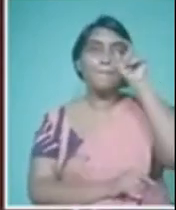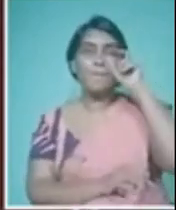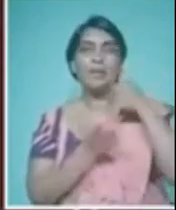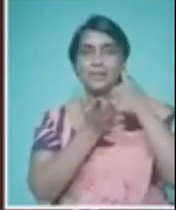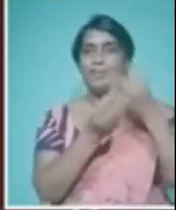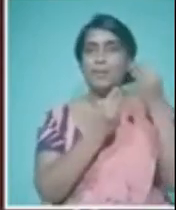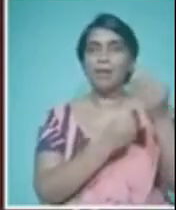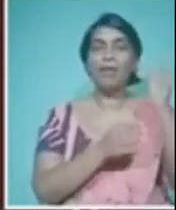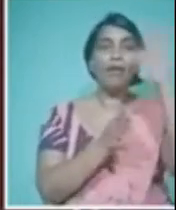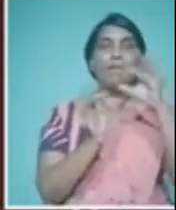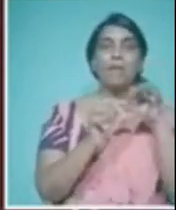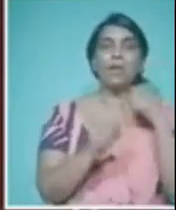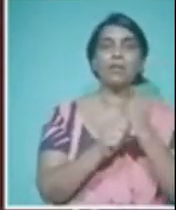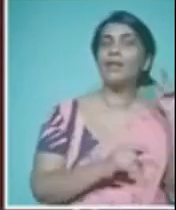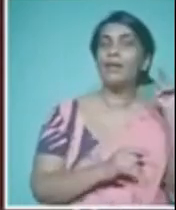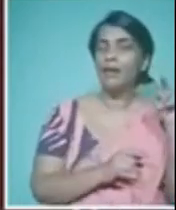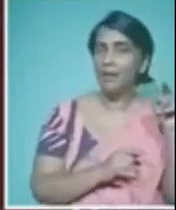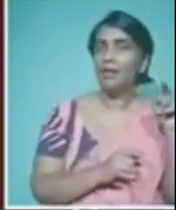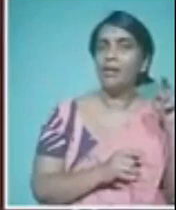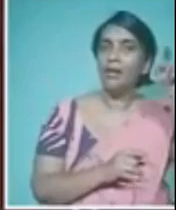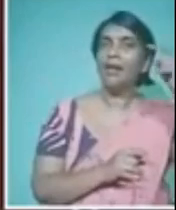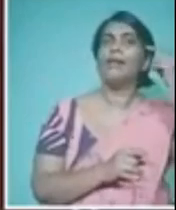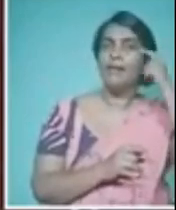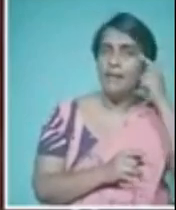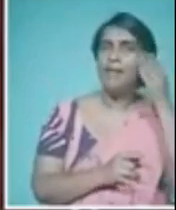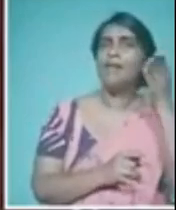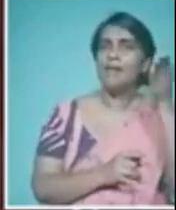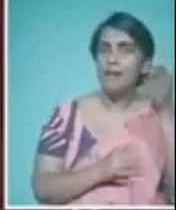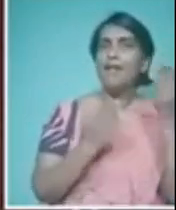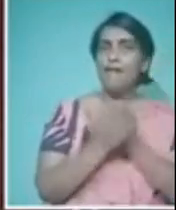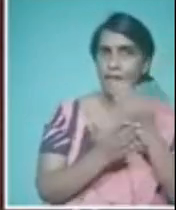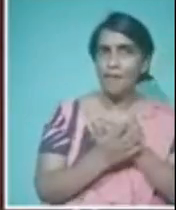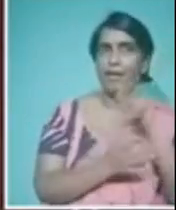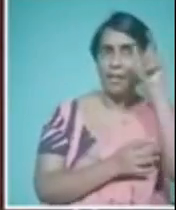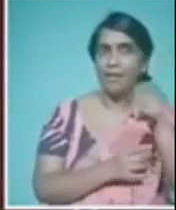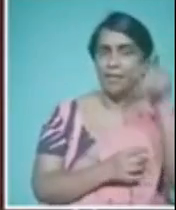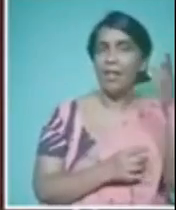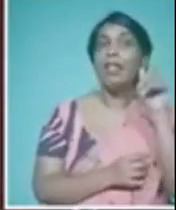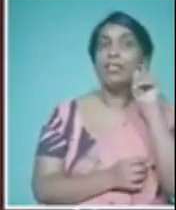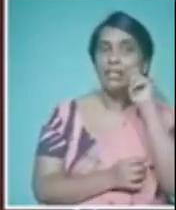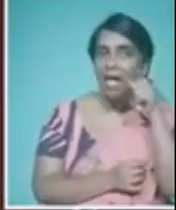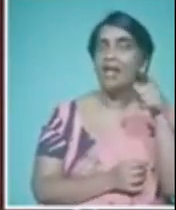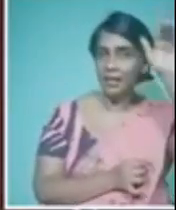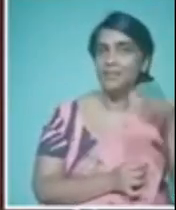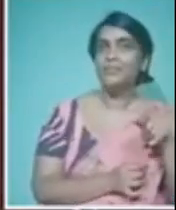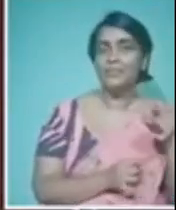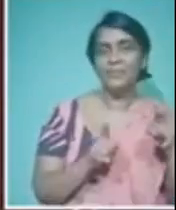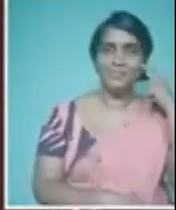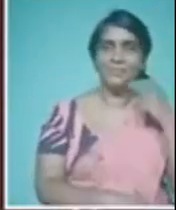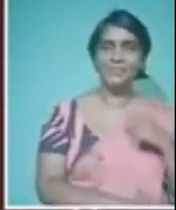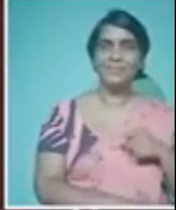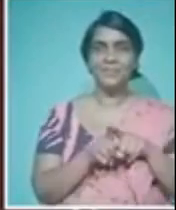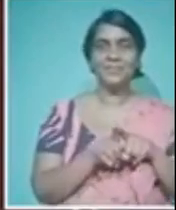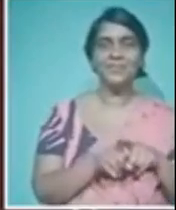ගන්න නමුත් යන්නේ බඳුල ගුණවර්ධන අමාත්‍යතුමා සමහරට ඒගොල්ලෝ හිතන්නේ නැති මේ ඒ නළුවෝ දෙන්නගේ තාත්තා වෙන්නේ නැති මේ ඉන්නේ කියලා ඒගොල්ලෝ හිතන්නේ